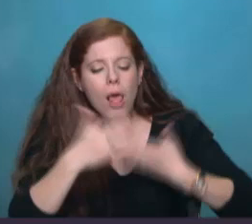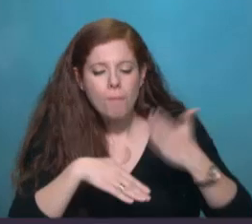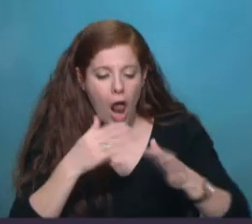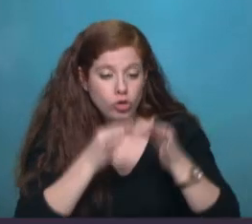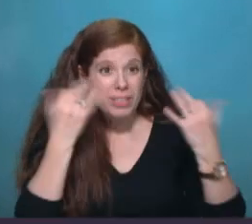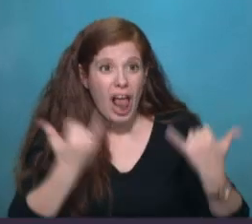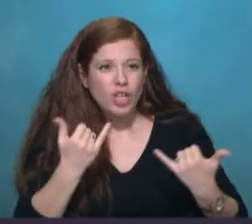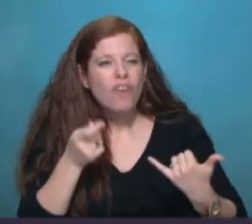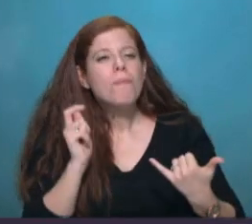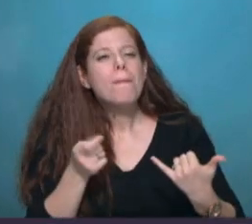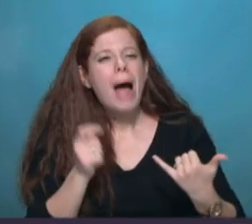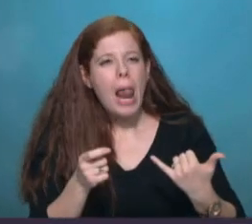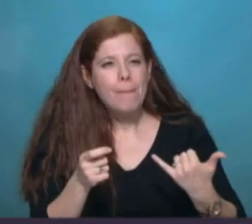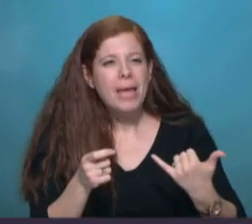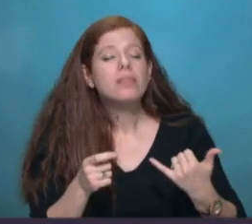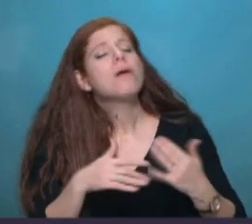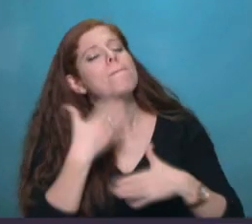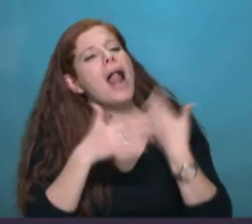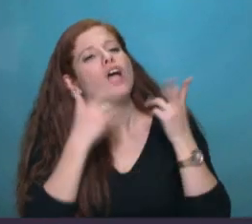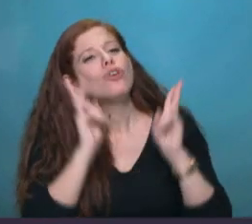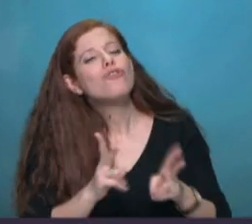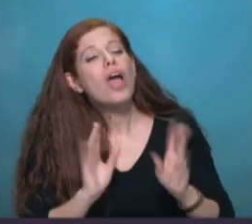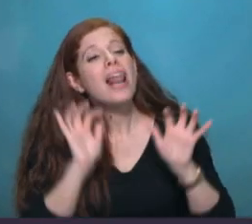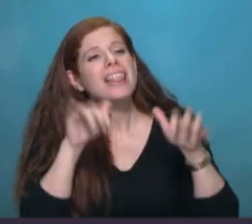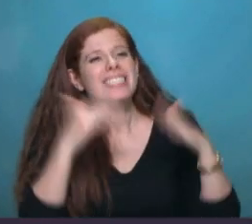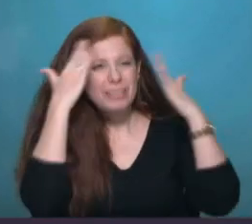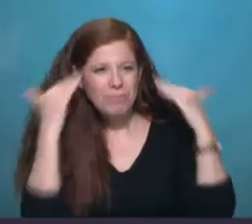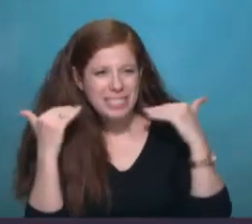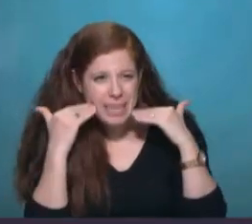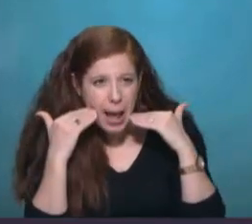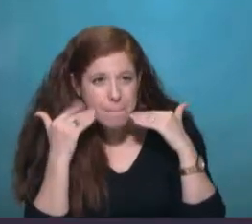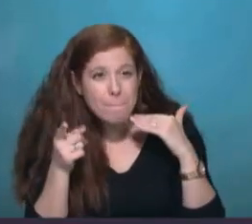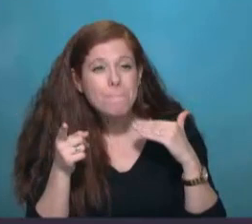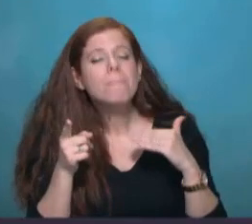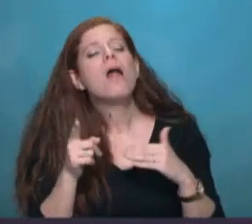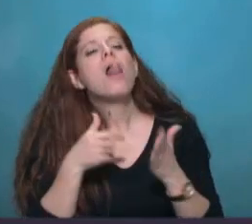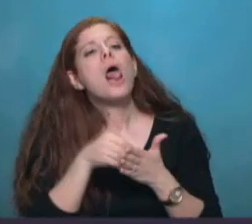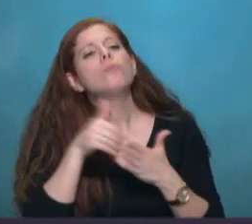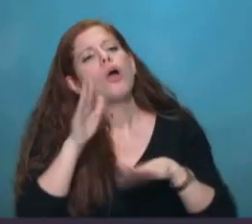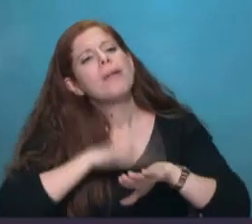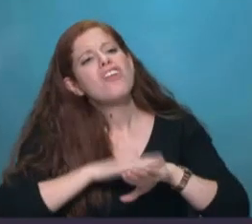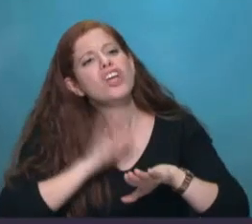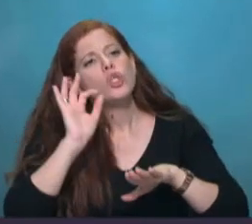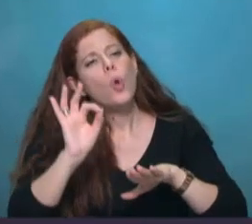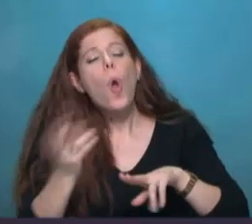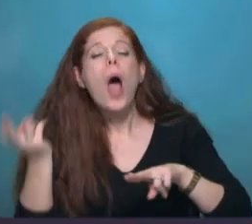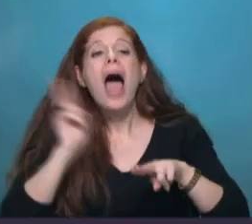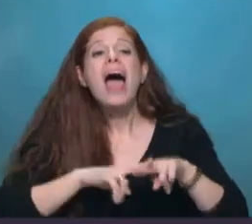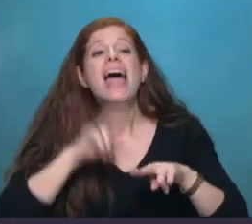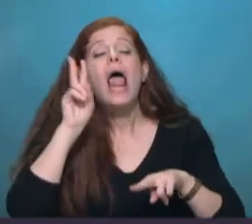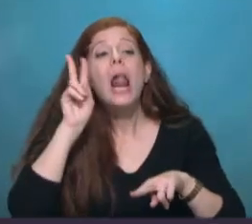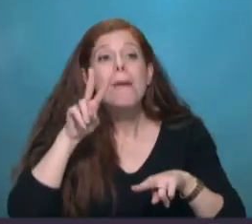בפרלמנט, מהלך שיאפשר לנשיא מצרים עבד אל פתח א-סיסי להמשיך בתפקידו אחרי